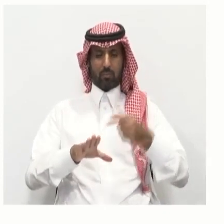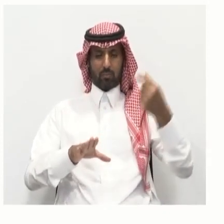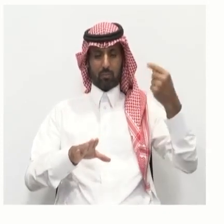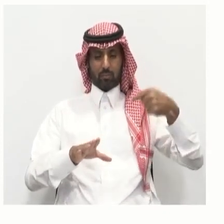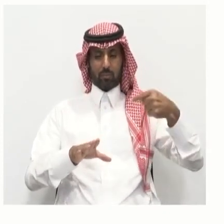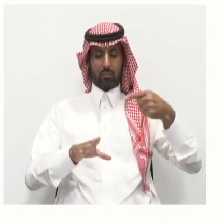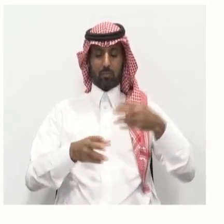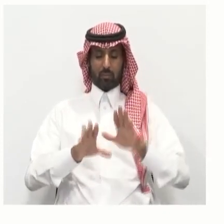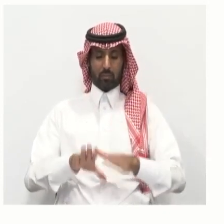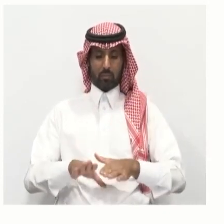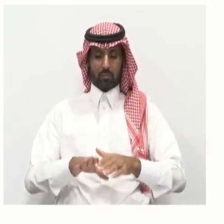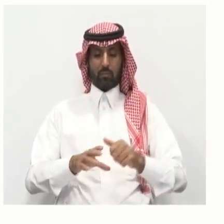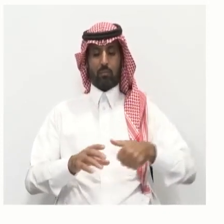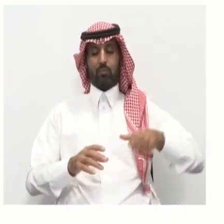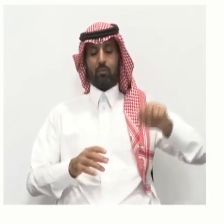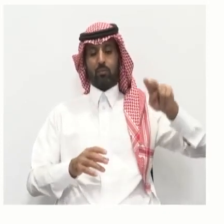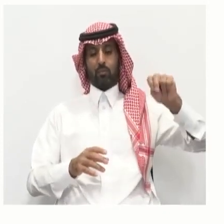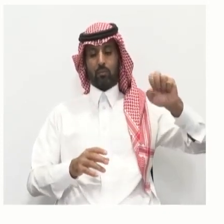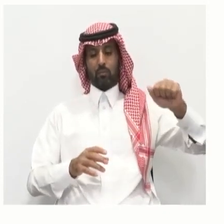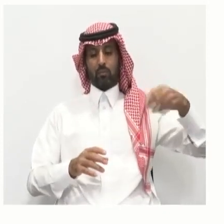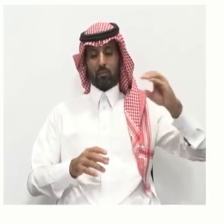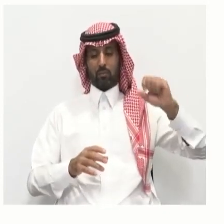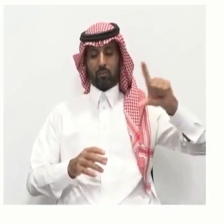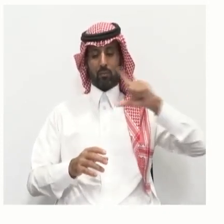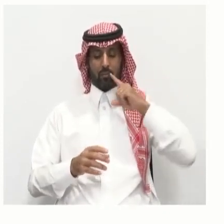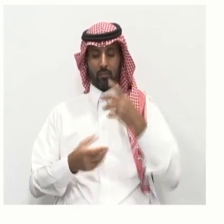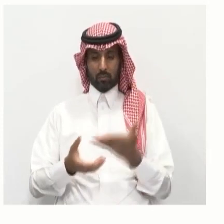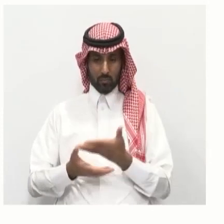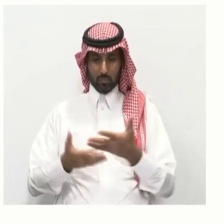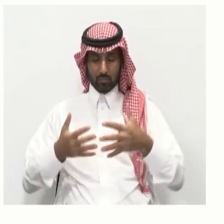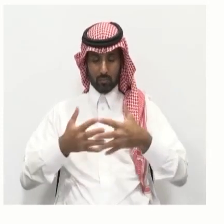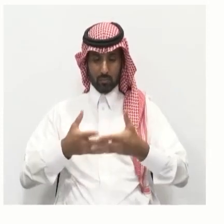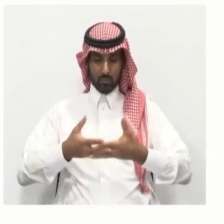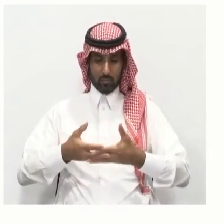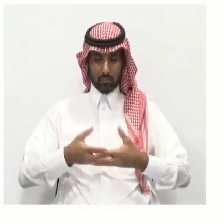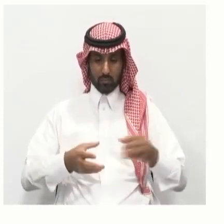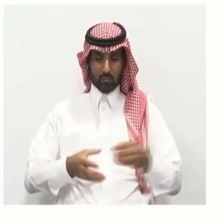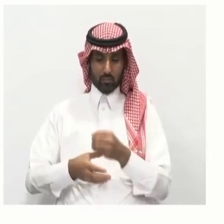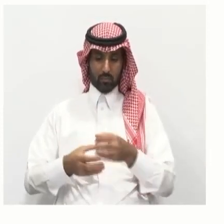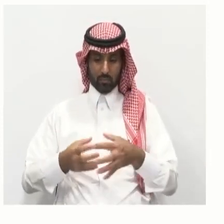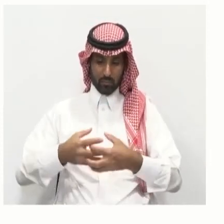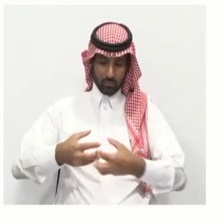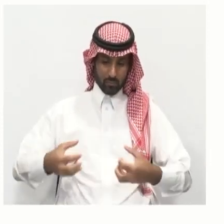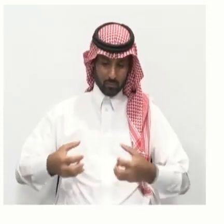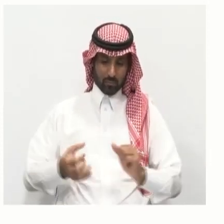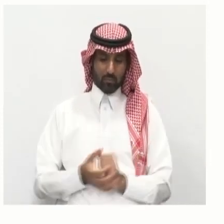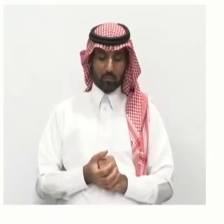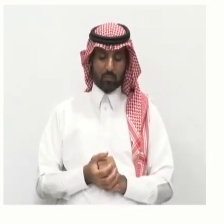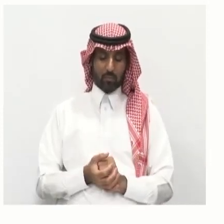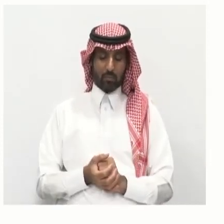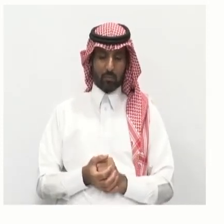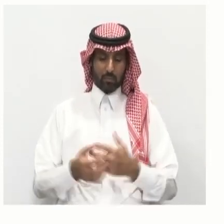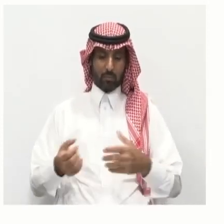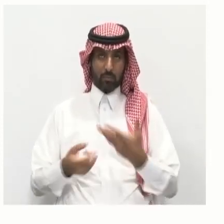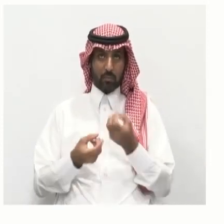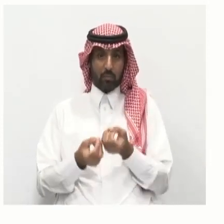شيء ال ان اي س ال كلوريد الصوديوم كلوريد الصوديوم اكوس معناته نفكك راح اتفكك